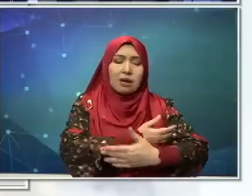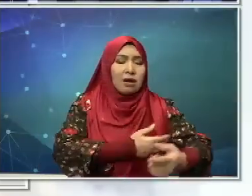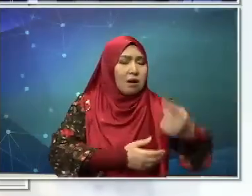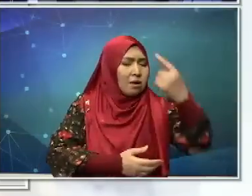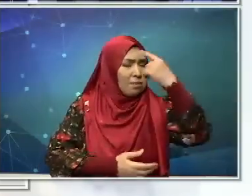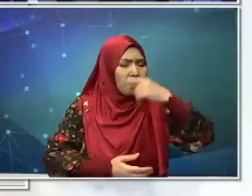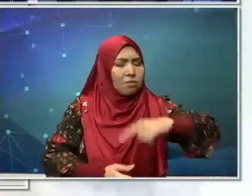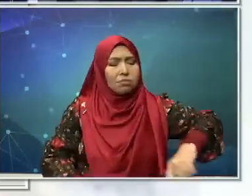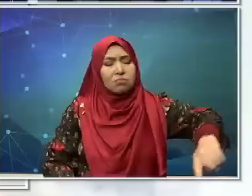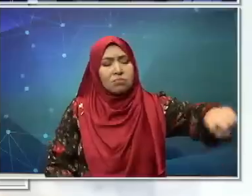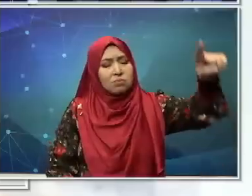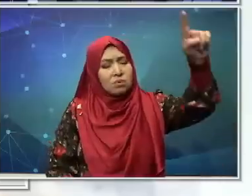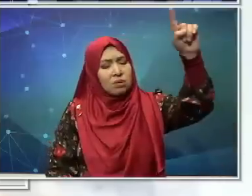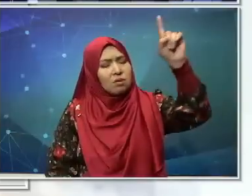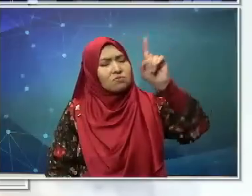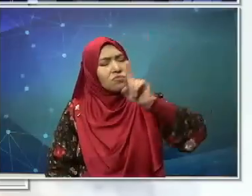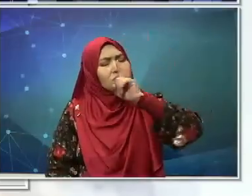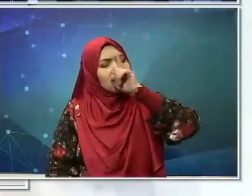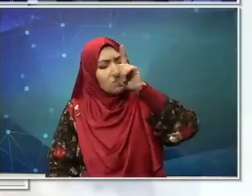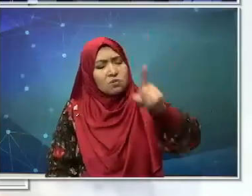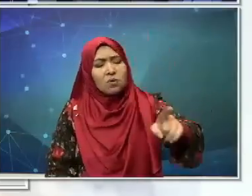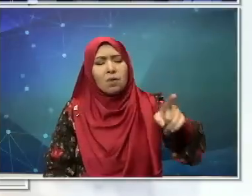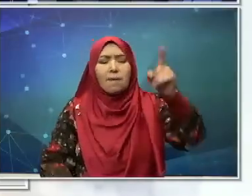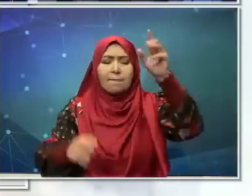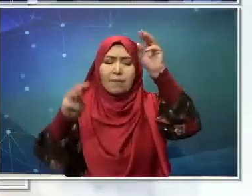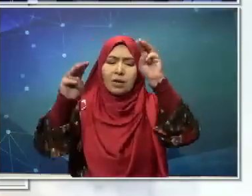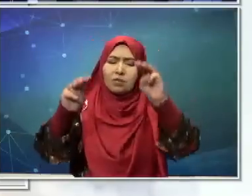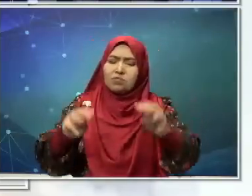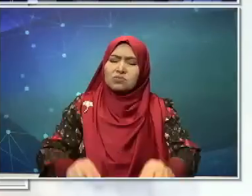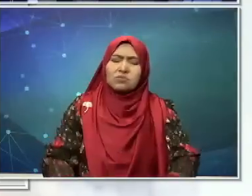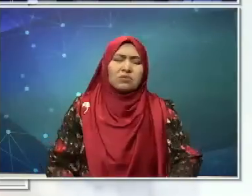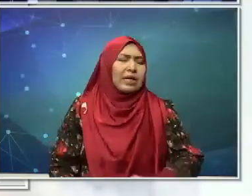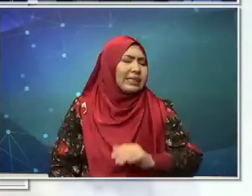Syaikh vurung